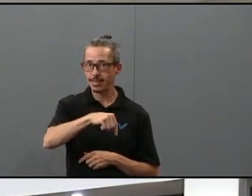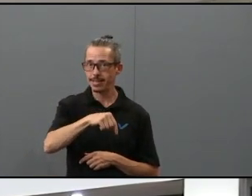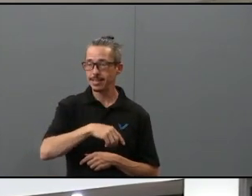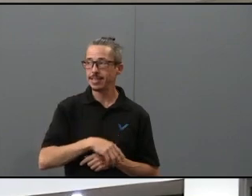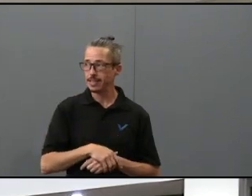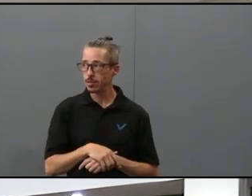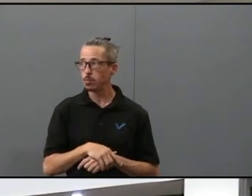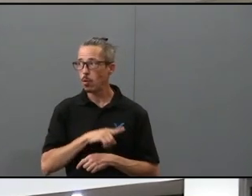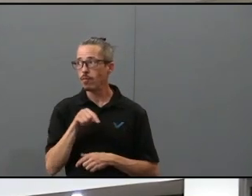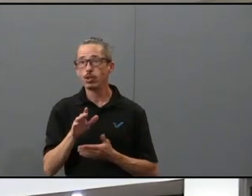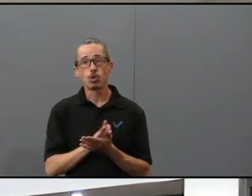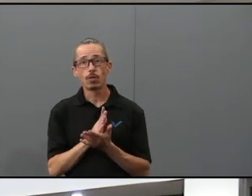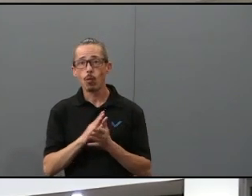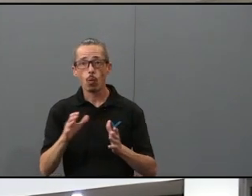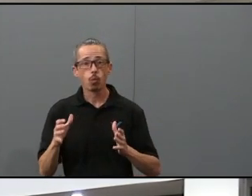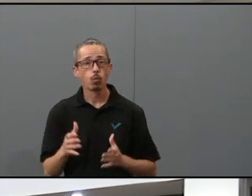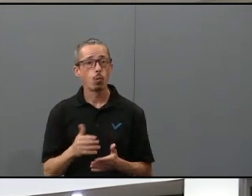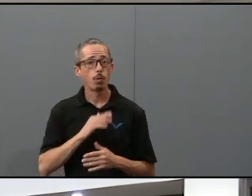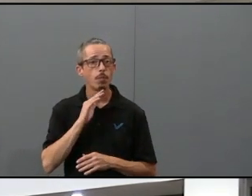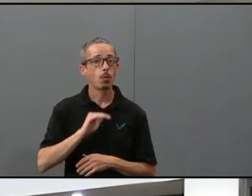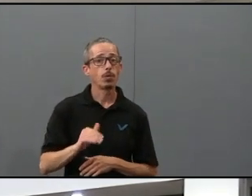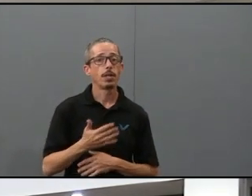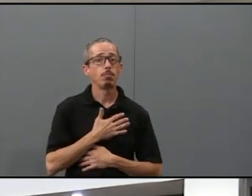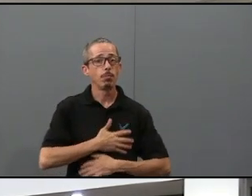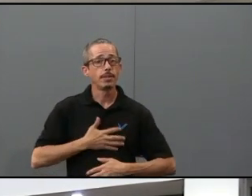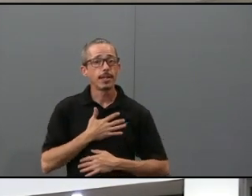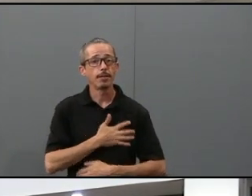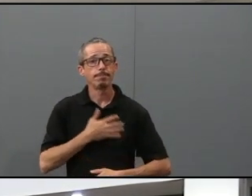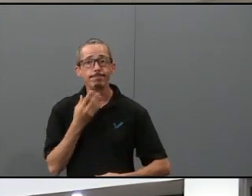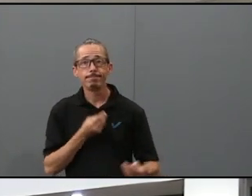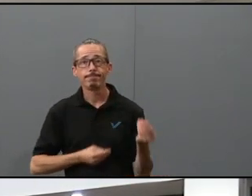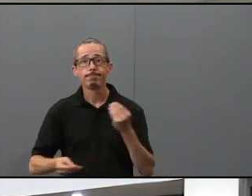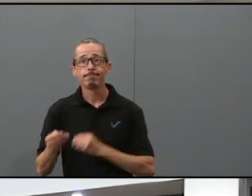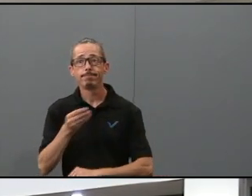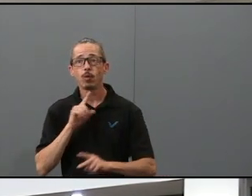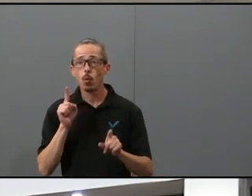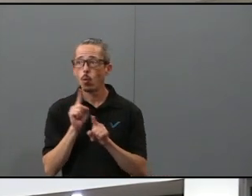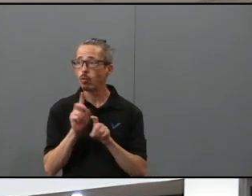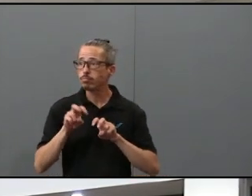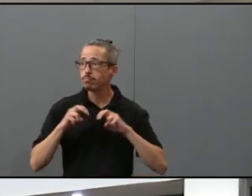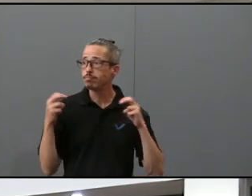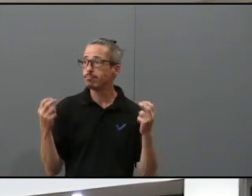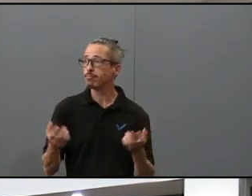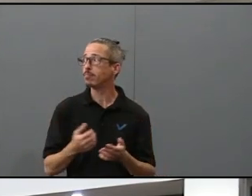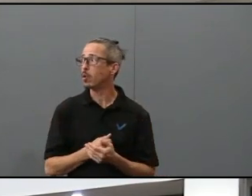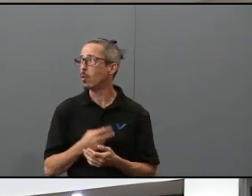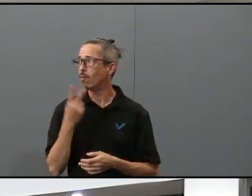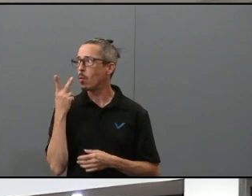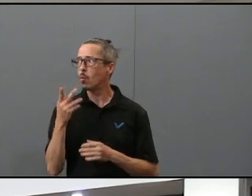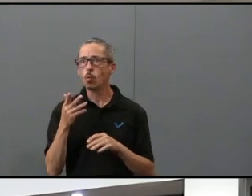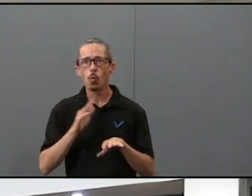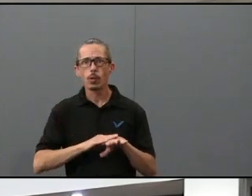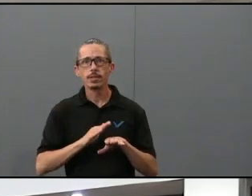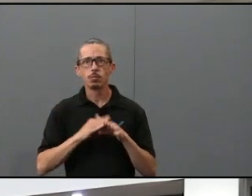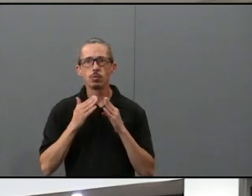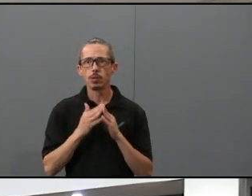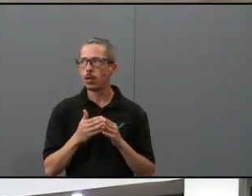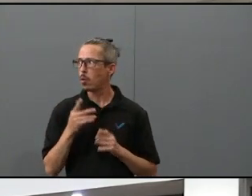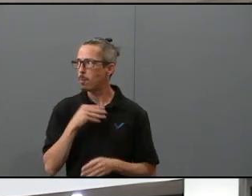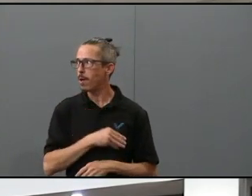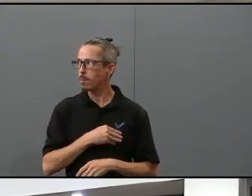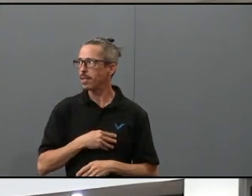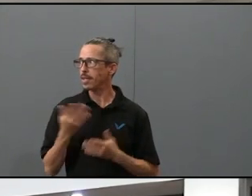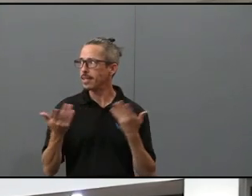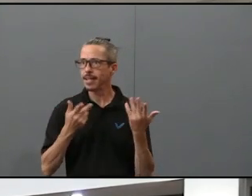venez chanter avec nous c'est toujours tellement PLA plaisant de tous se rencontrer puis si vous voyez vos conseillers municipaux là puis le maire là